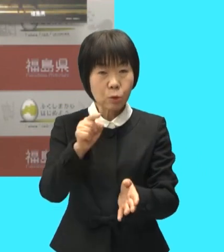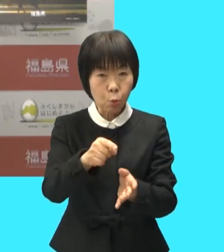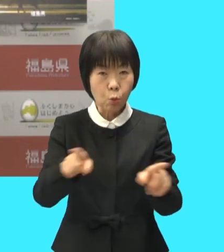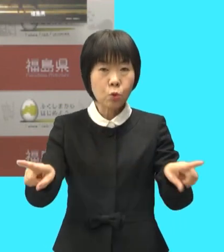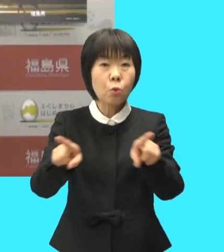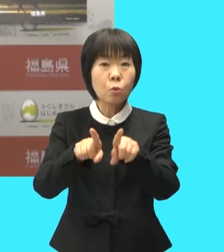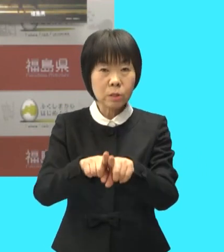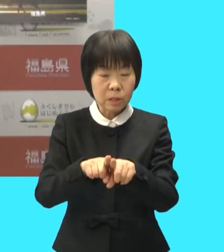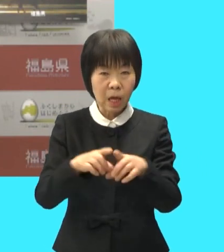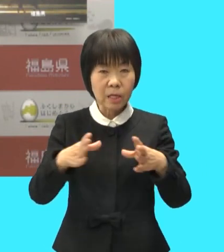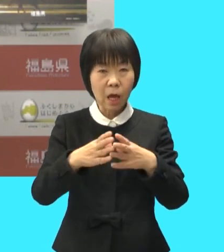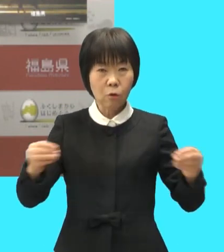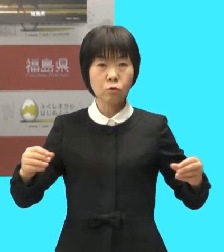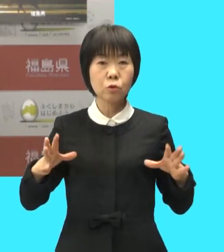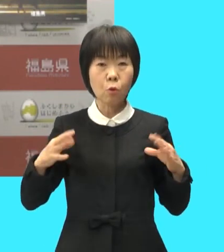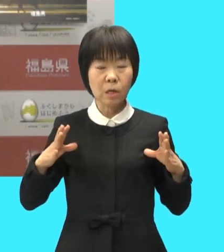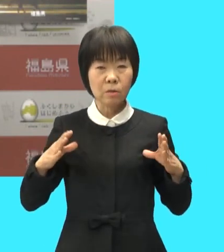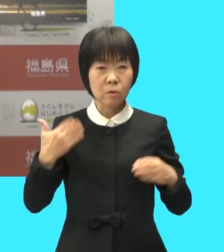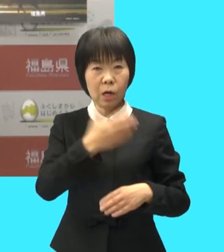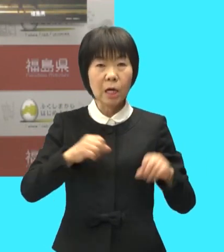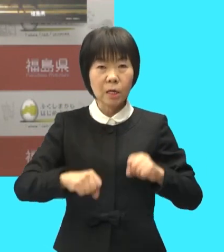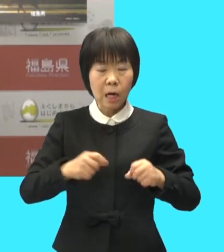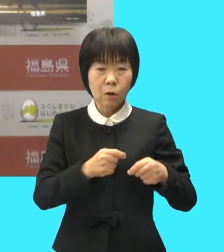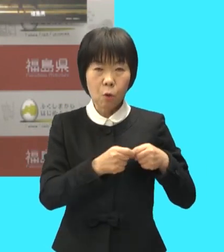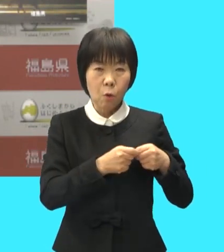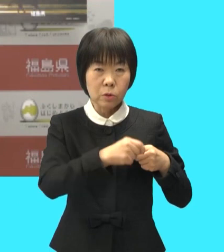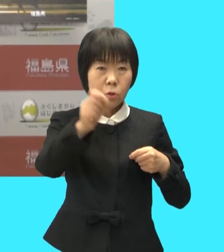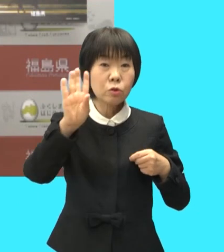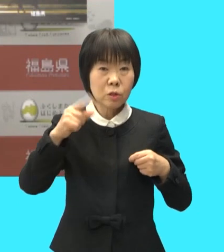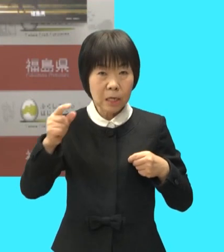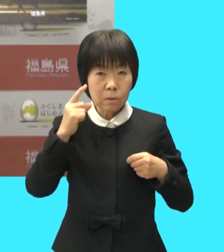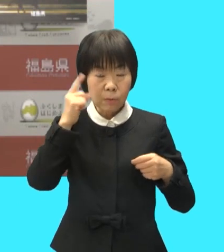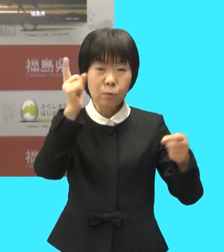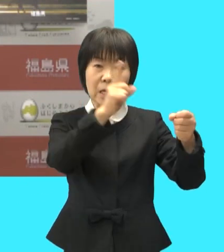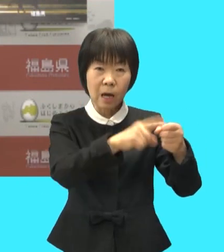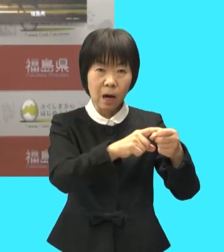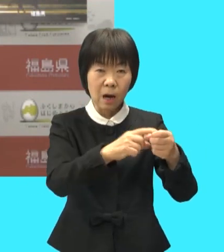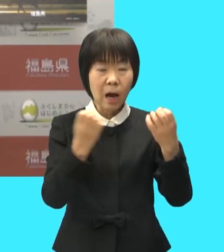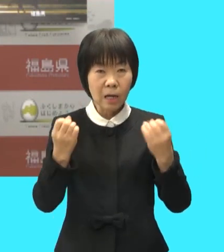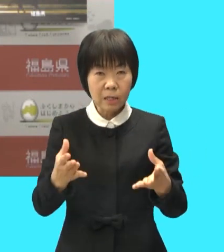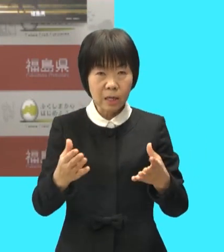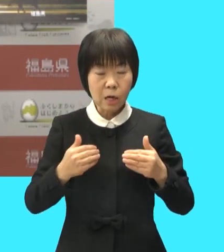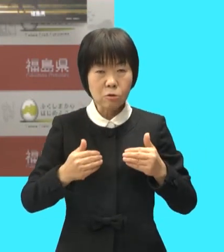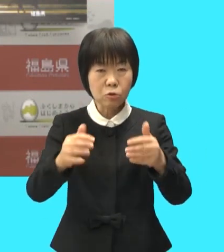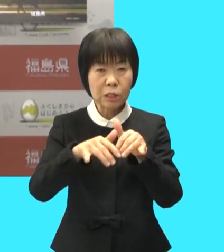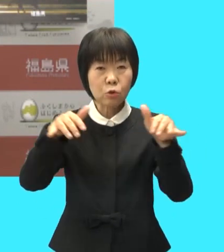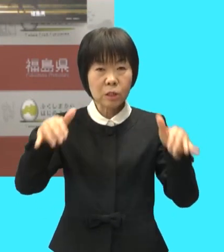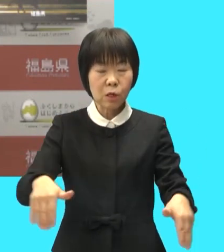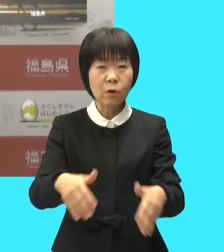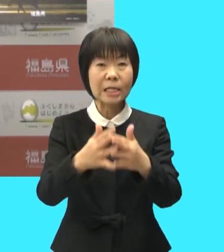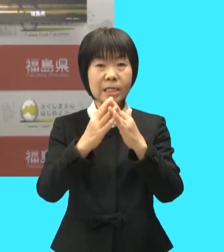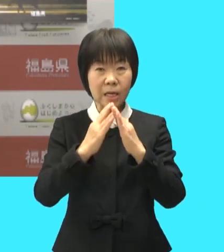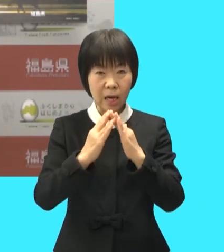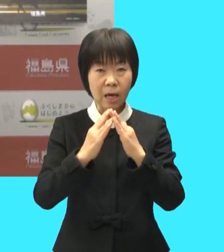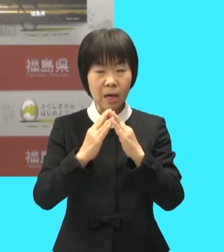、全国に誇れる健康長寿県の実現に向けた新たな推進組織を立ち上